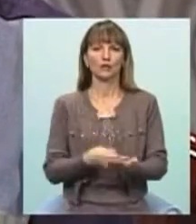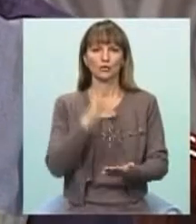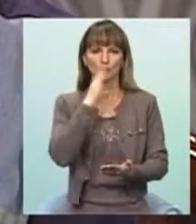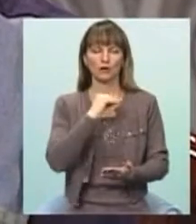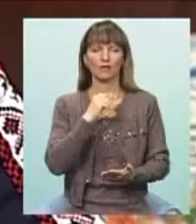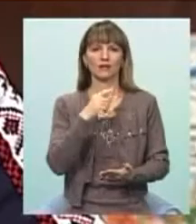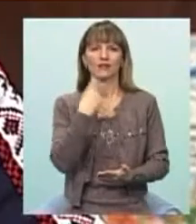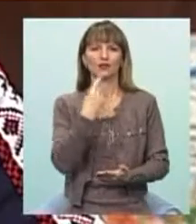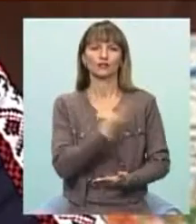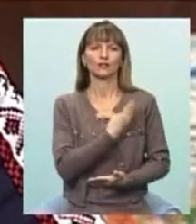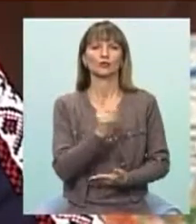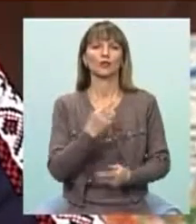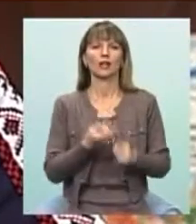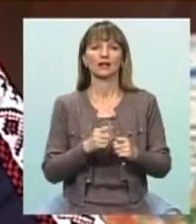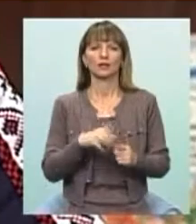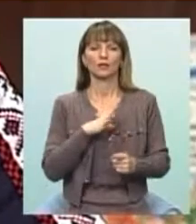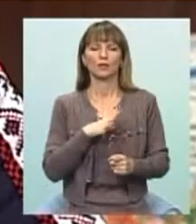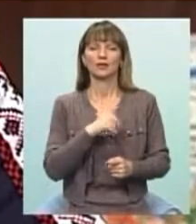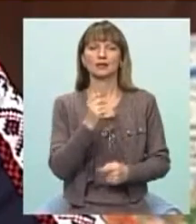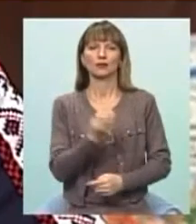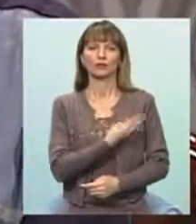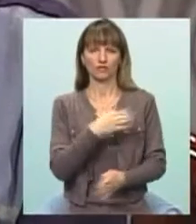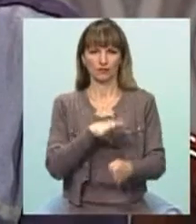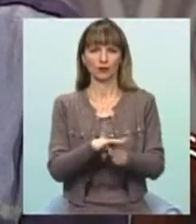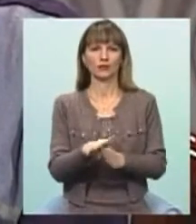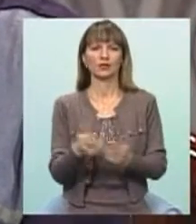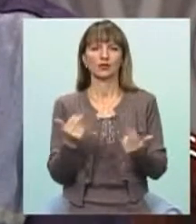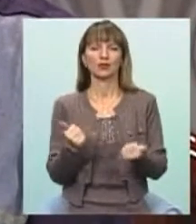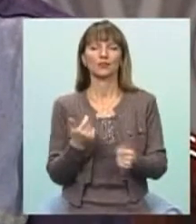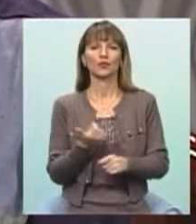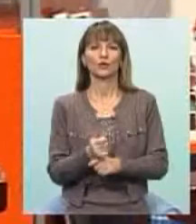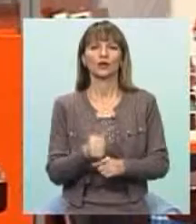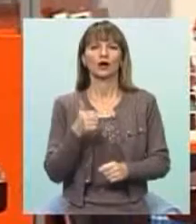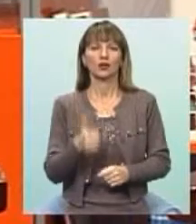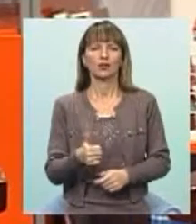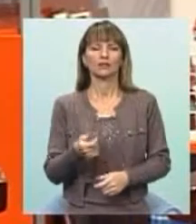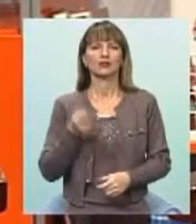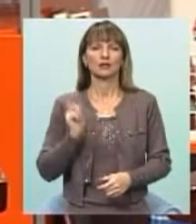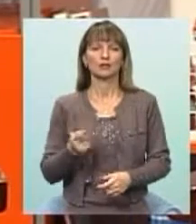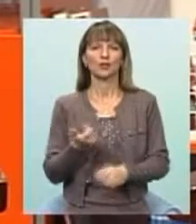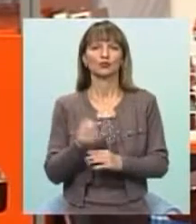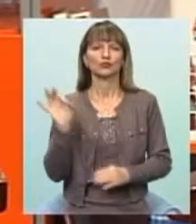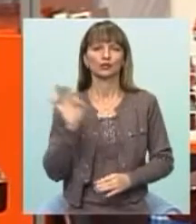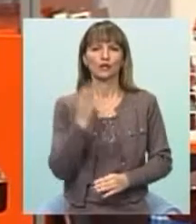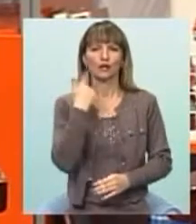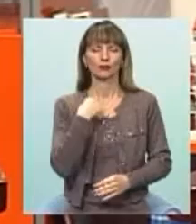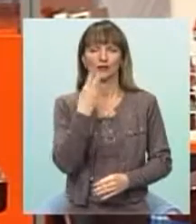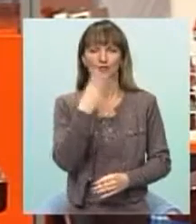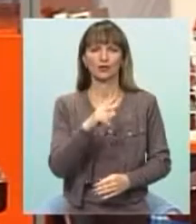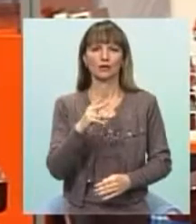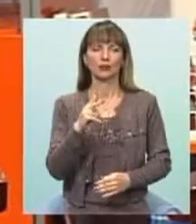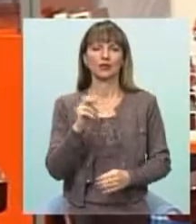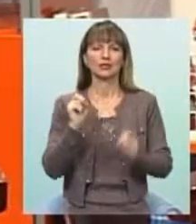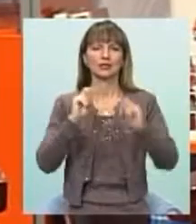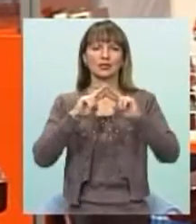Так. І що це було за бажання, воно здійснилося? Да. Це дуже добре, але насправді дуже часто, коли ми бачимо падаючу зірку,